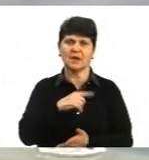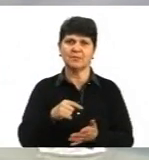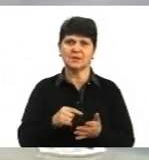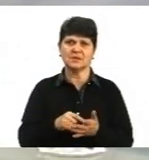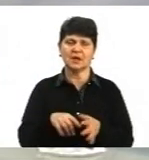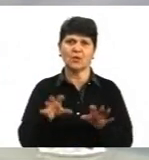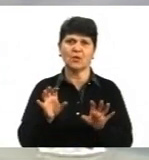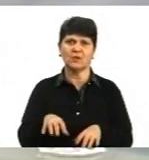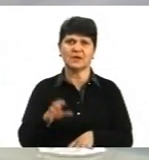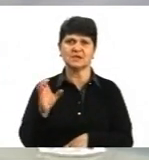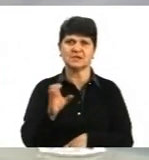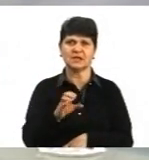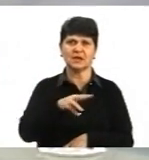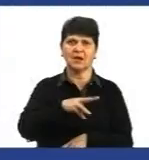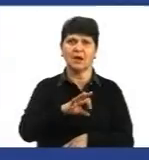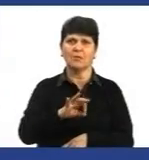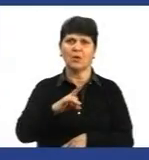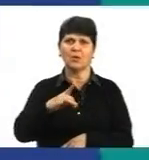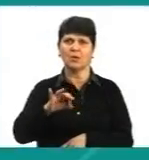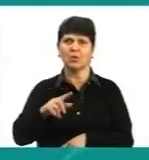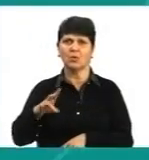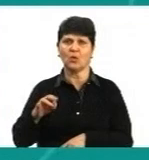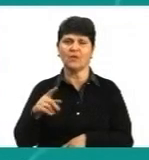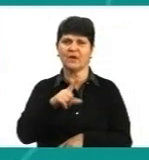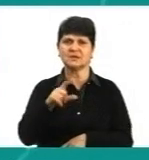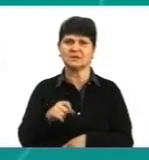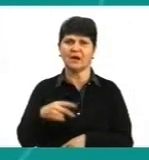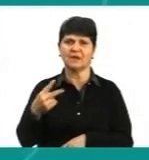Моргунова. Пост за 23 січня. Дивимось.